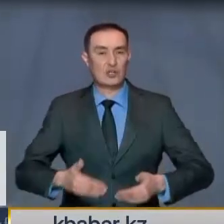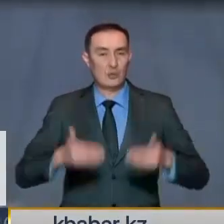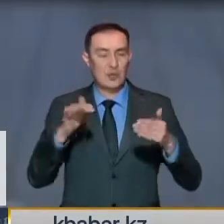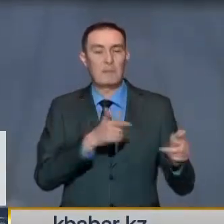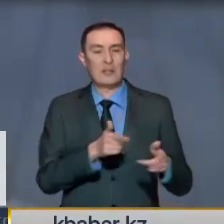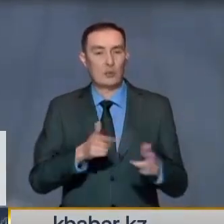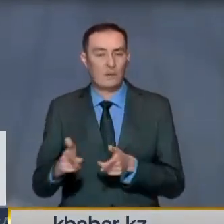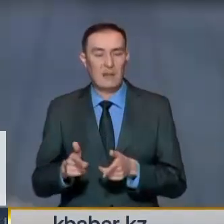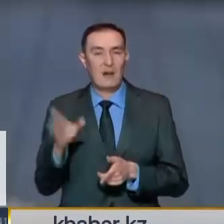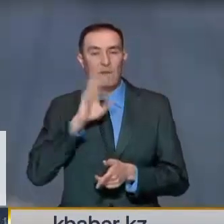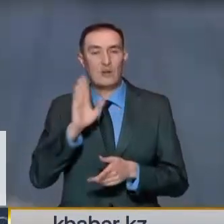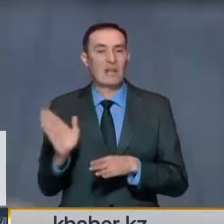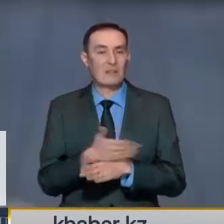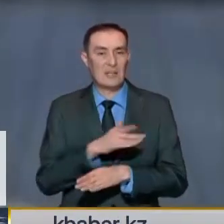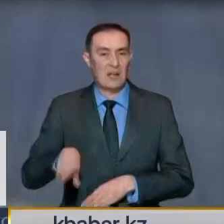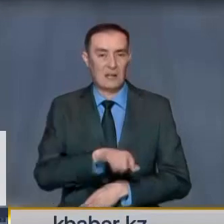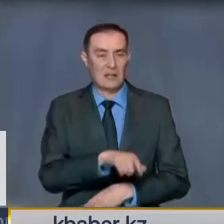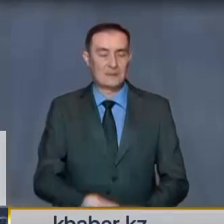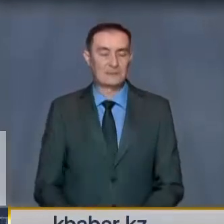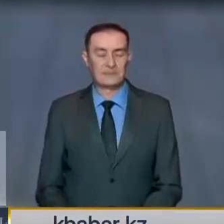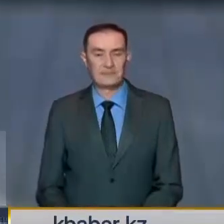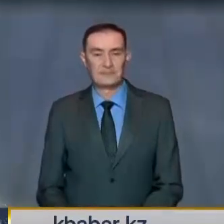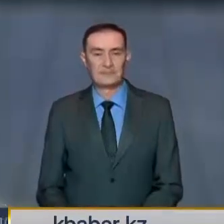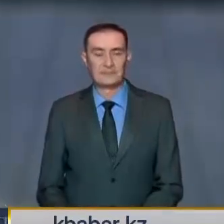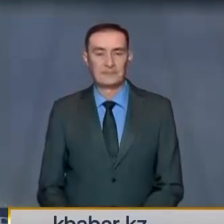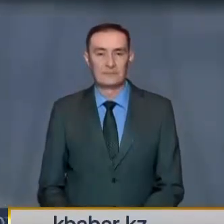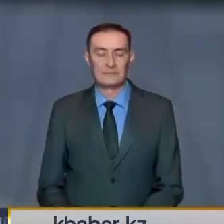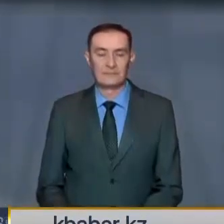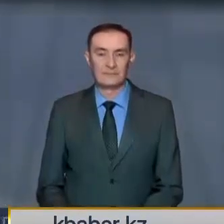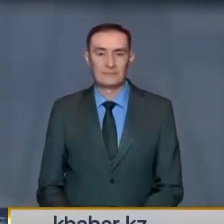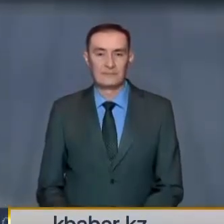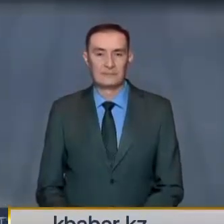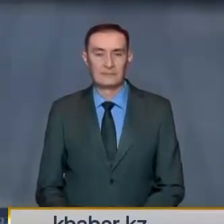сооружений и подготовить водоотводные каналы. Роза Сатканова, Айдос Меделбеков, Хабар.